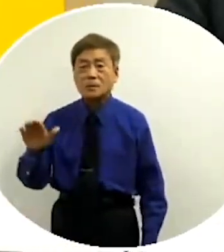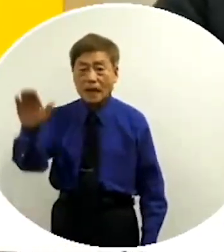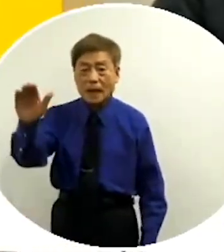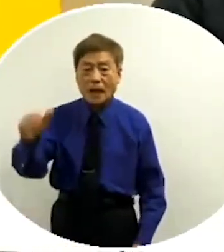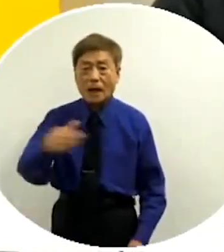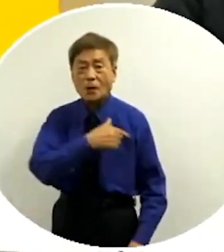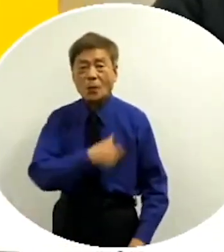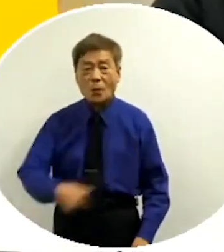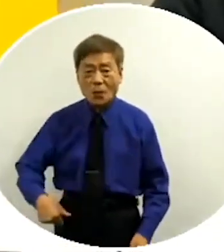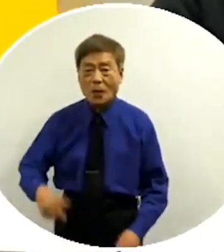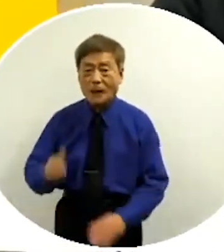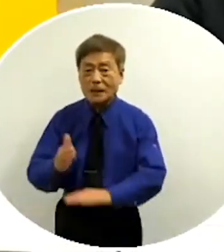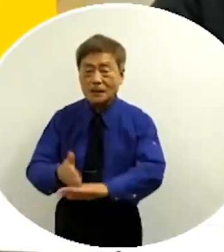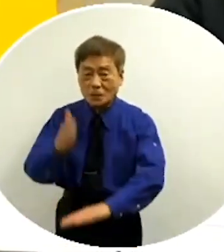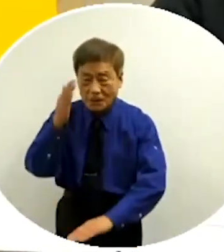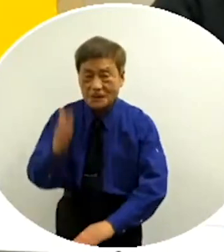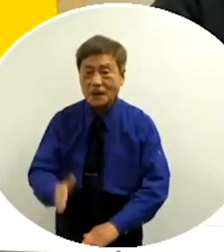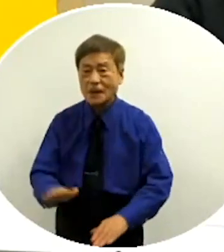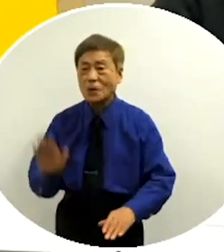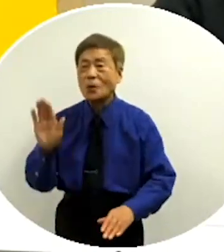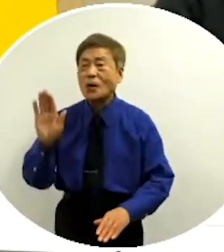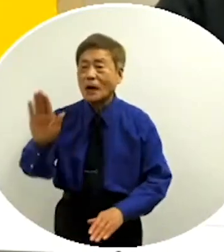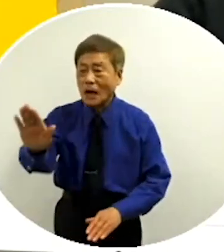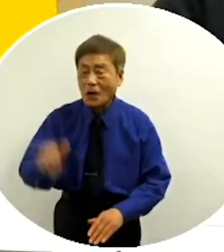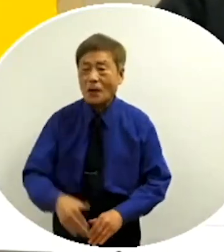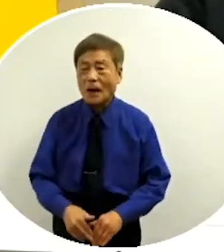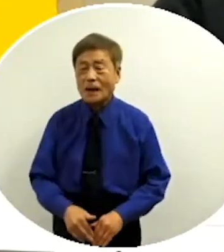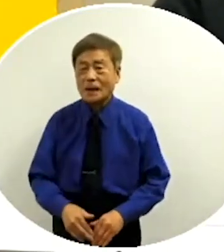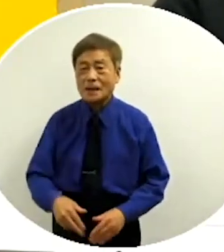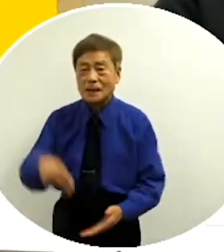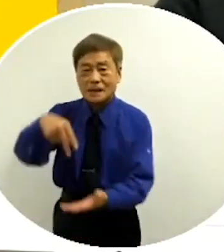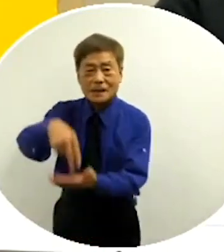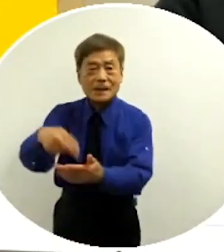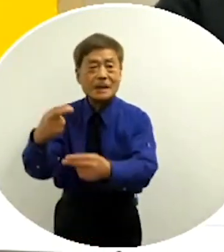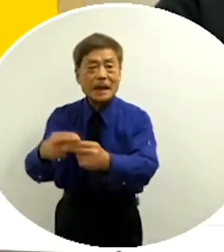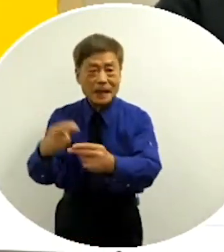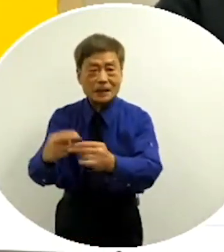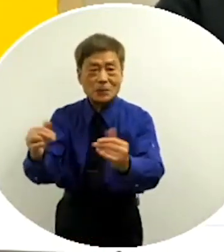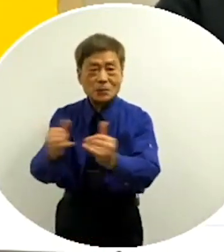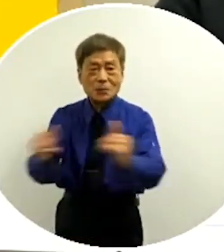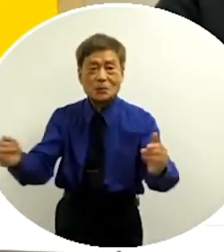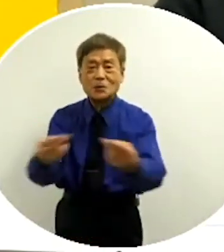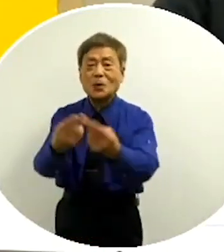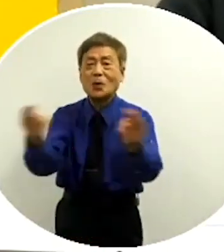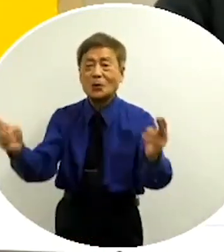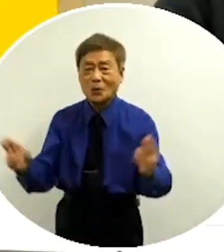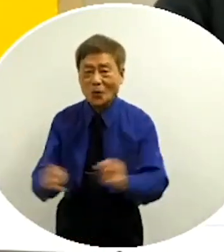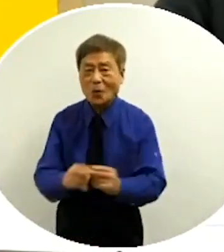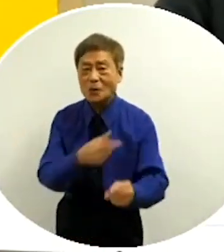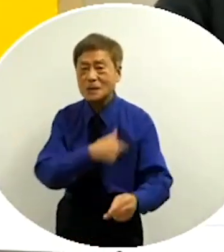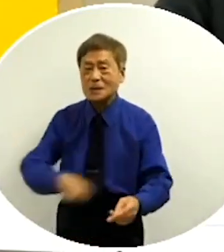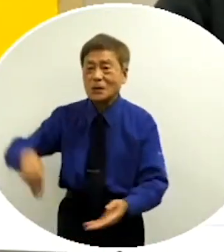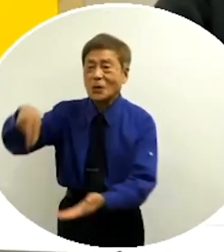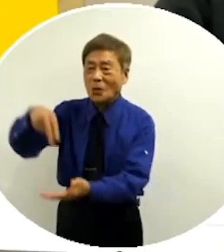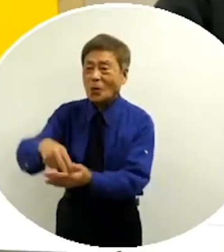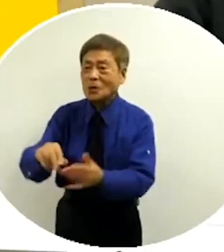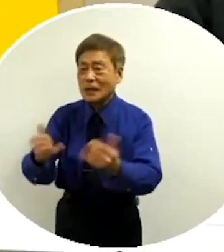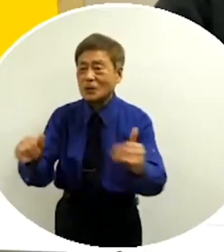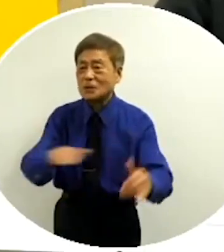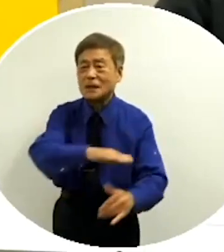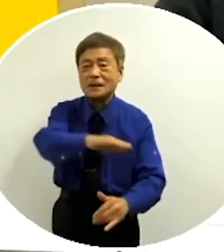立憲民主党のパートナーズの方々と候補者の皆さんとの公開討論会を始めたいと思いますその前に